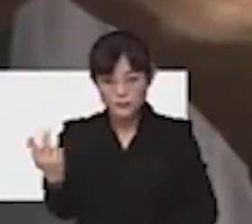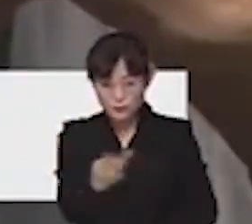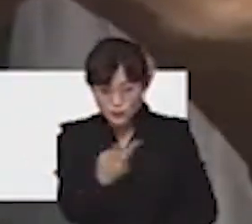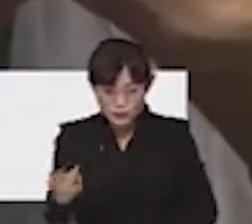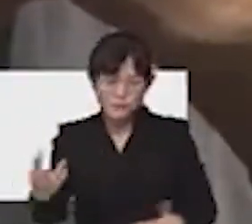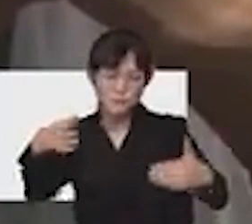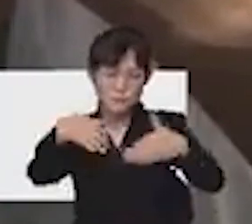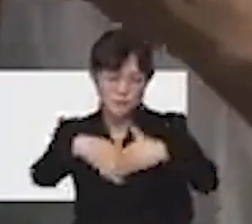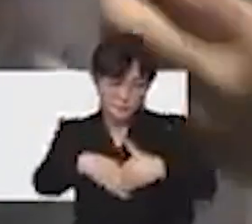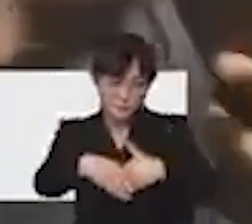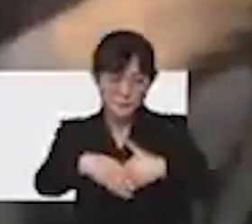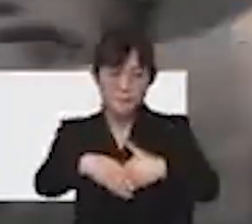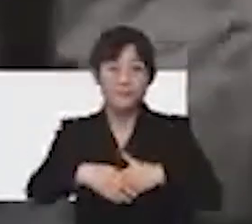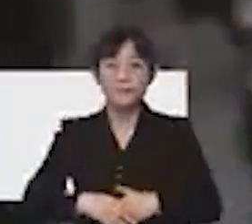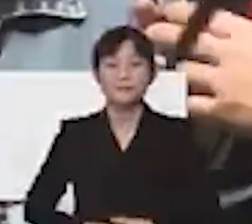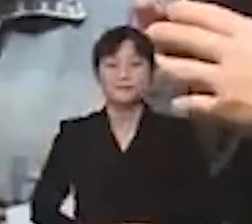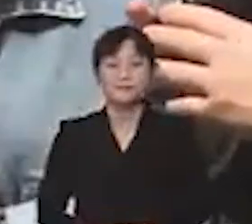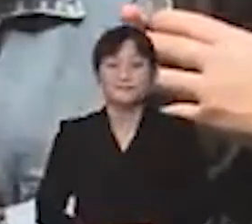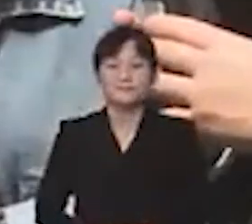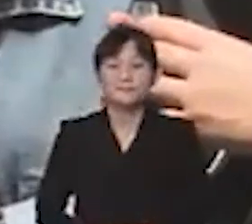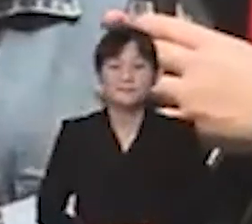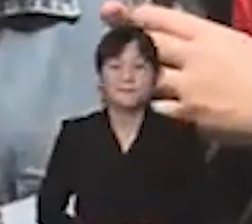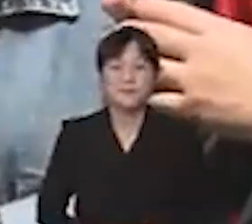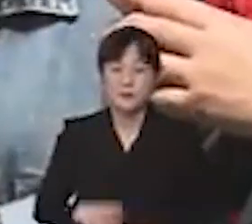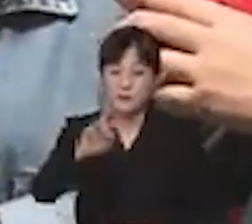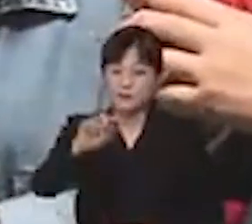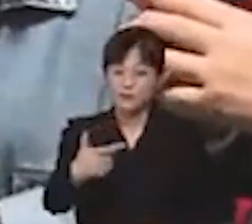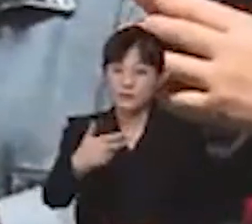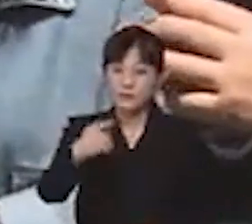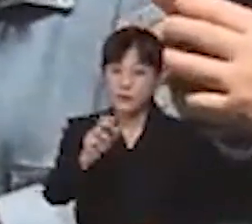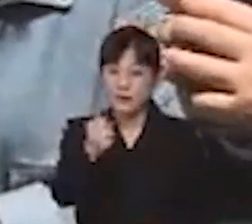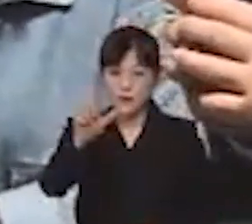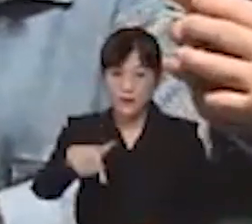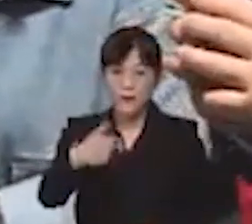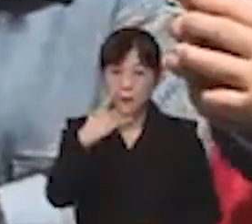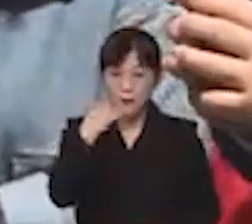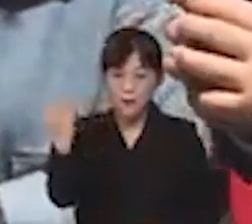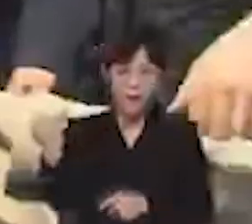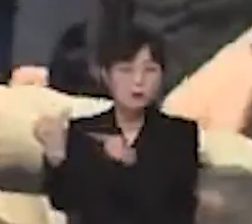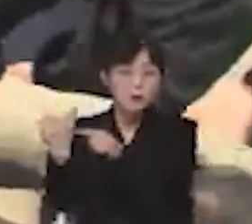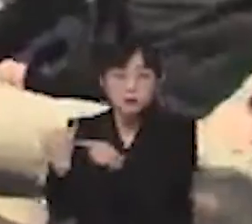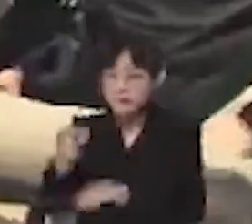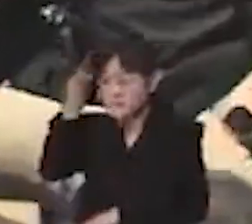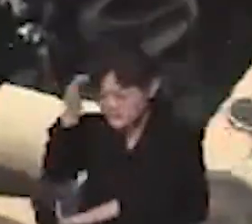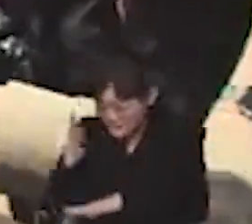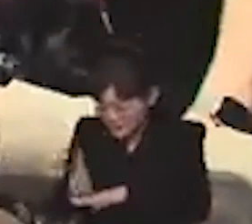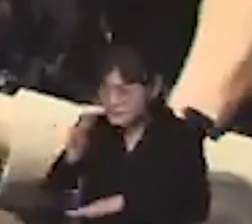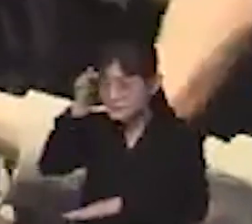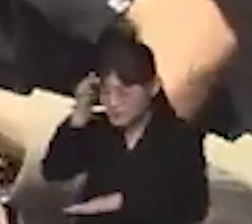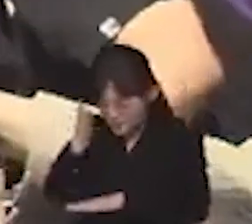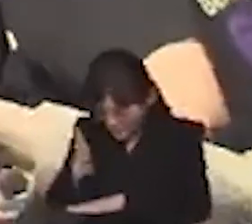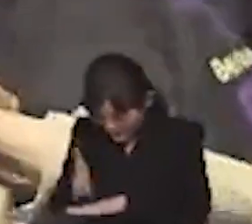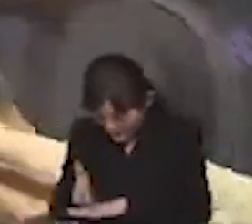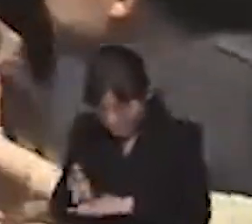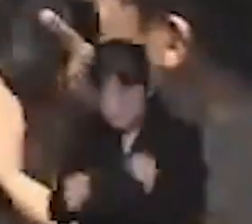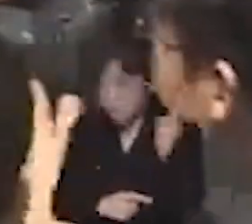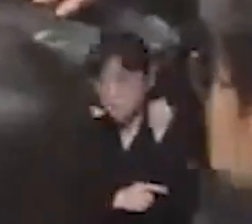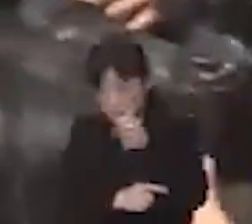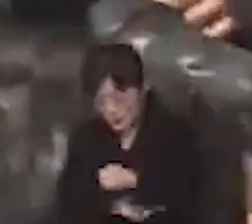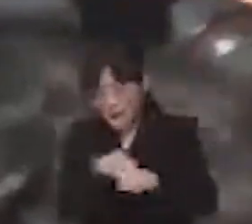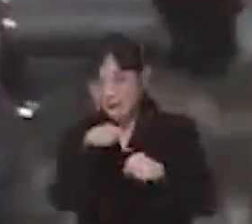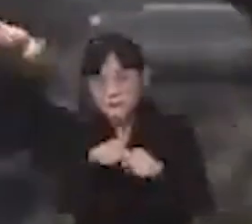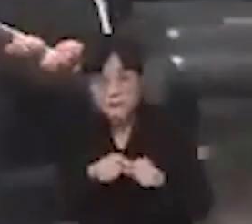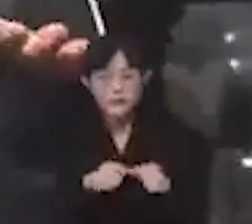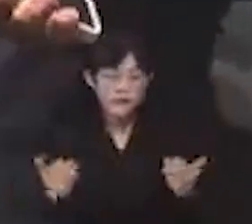앞에서 손을 맞잡았습니다. 고 문재학 열사의 어머니는 죄송하다는 말을 반복하며 고개를 들지 못하는 전우원